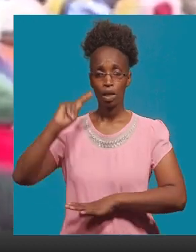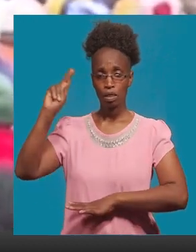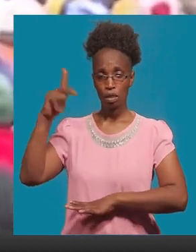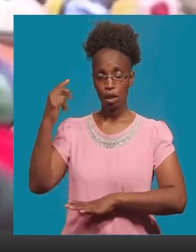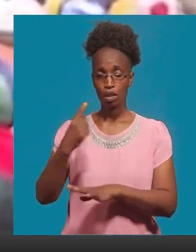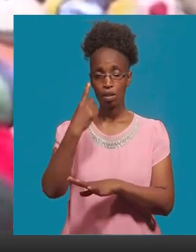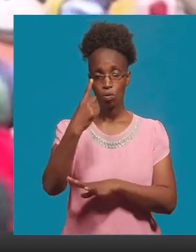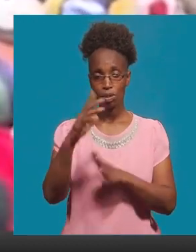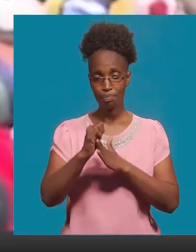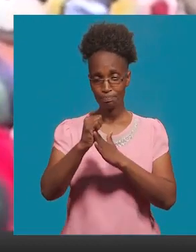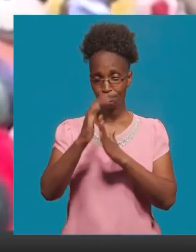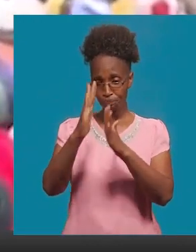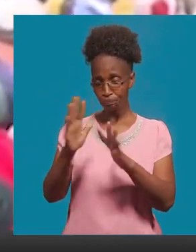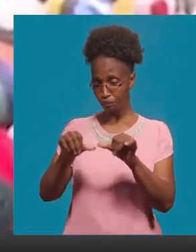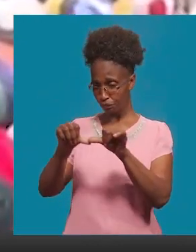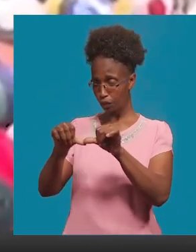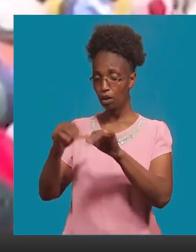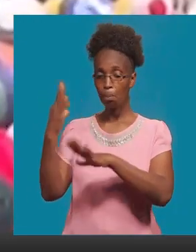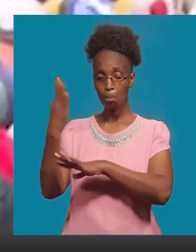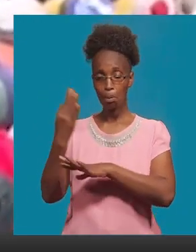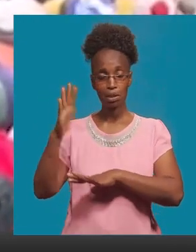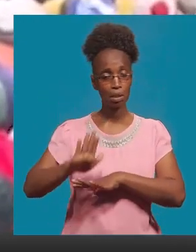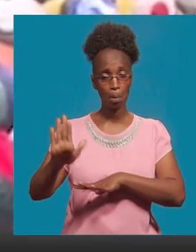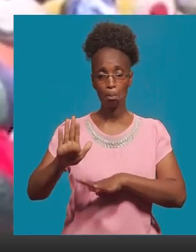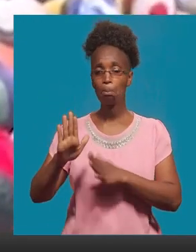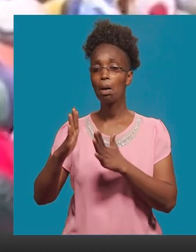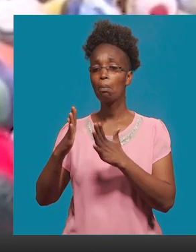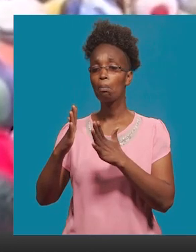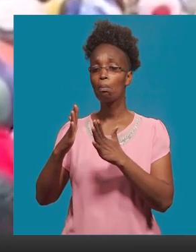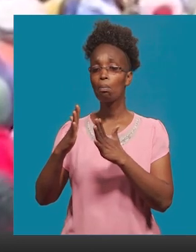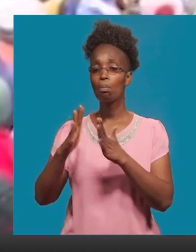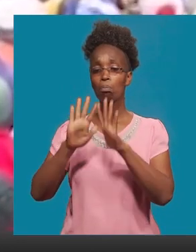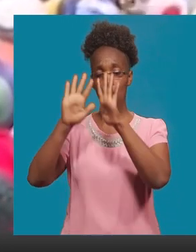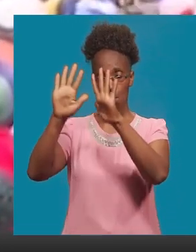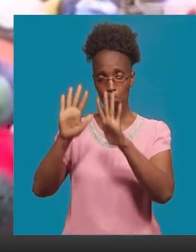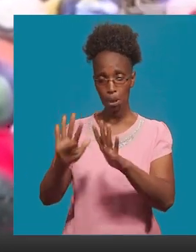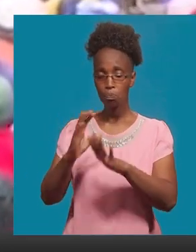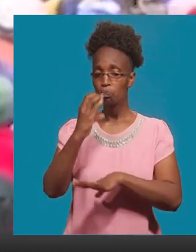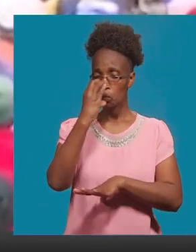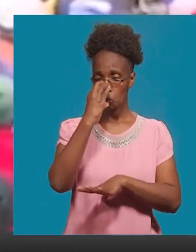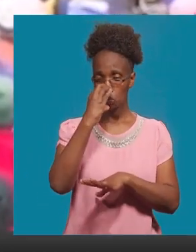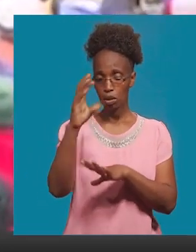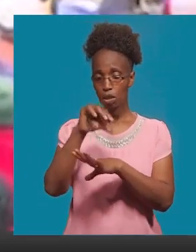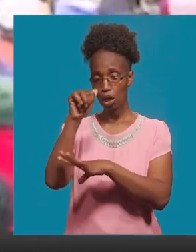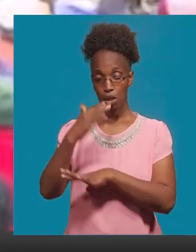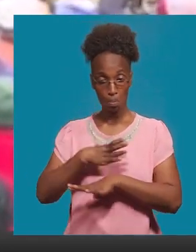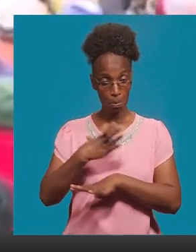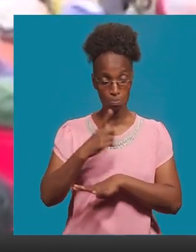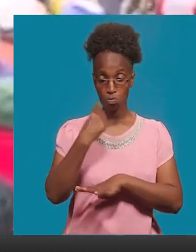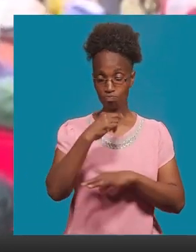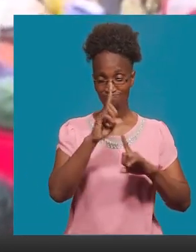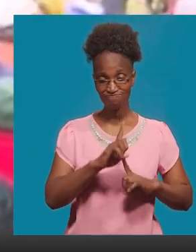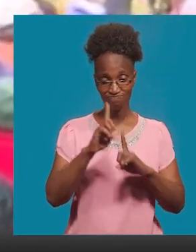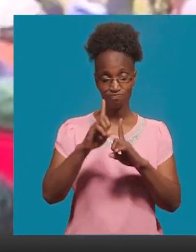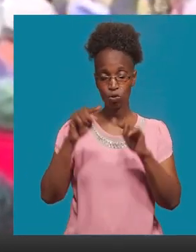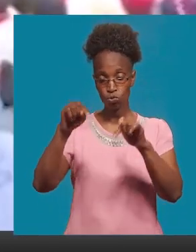Vinara wa Kenya Kwanza wanapoendelea kuhubiri injili yao wakati huu wa lala salama. Ruto na baadhi ya wandani